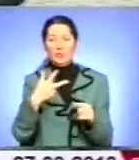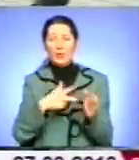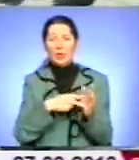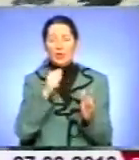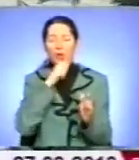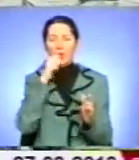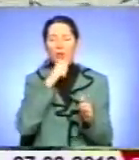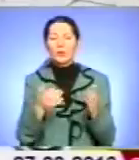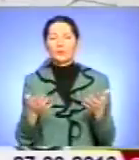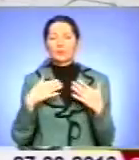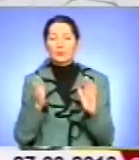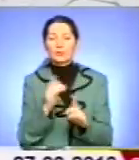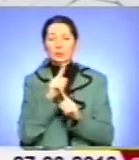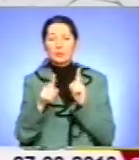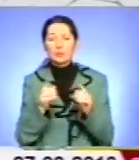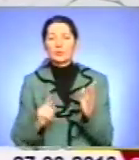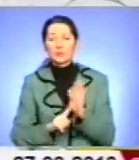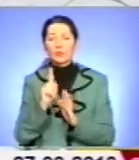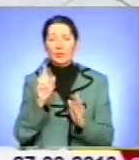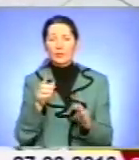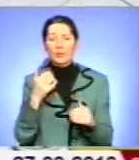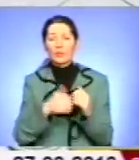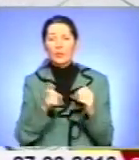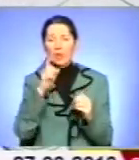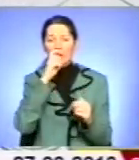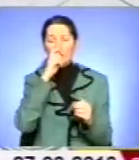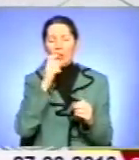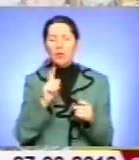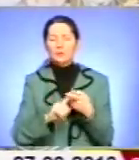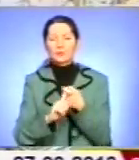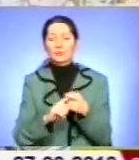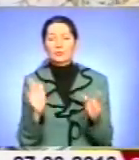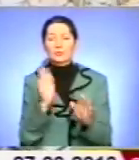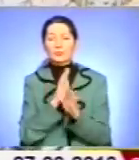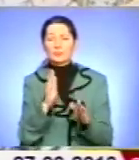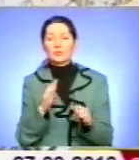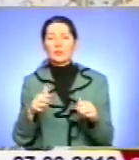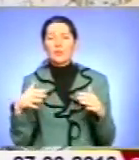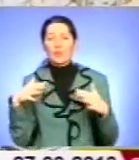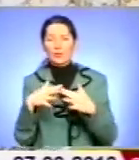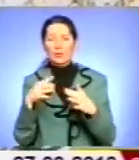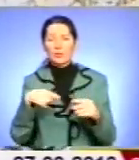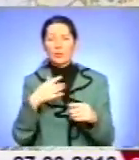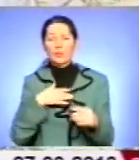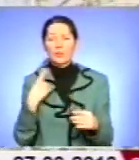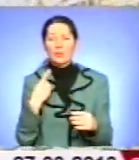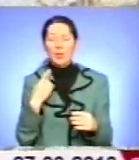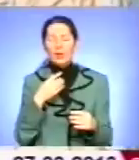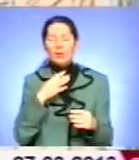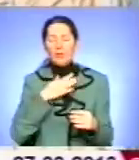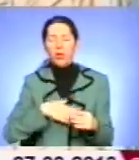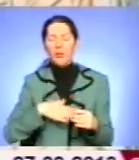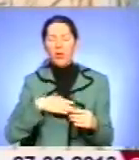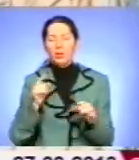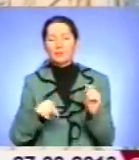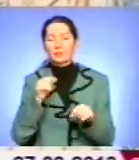до середини квітня. Це залежатиме від атмосферних фронтів, які проходитимуть через нашу область. Найнеприємніше – опади